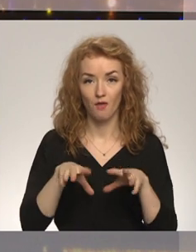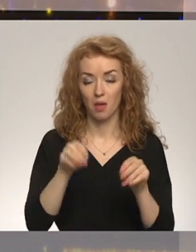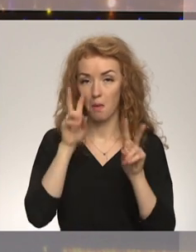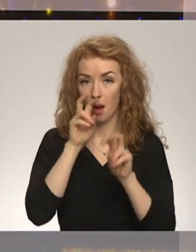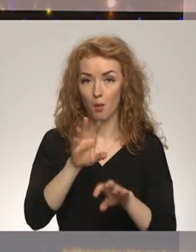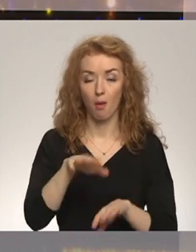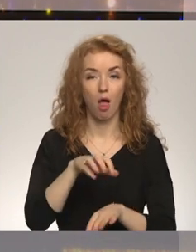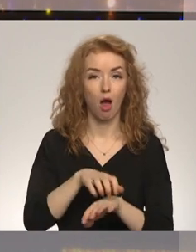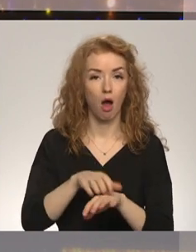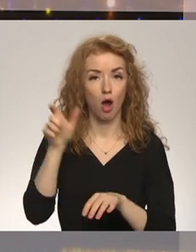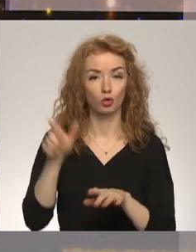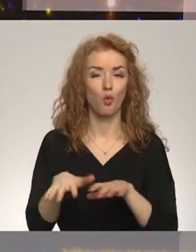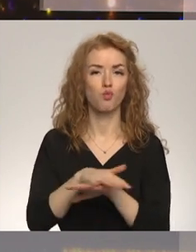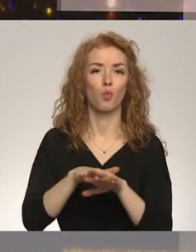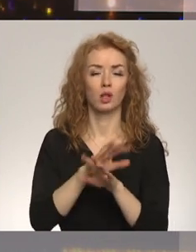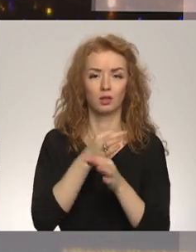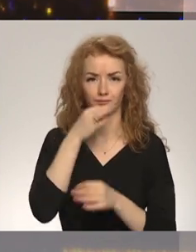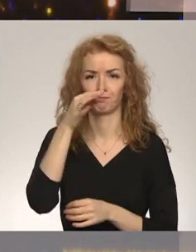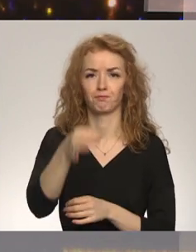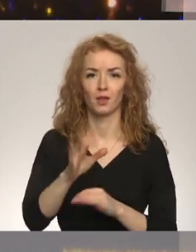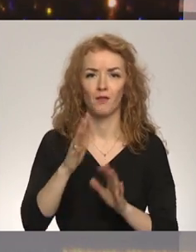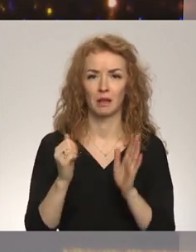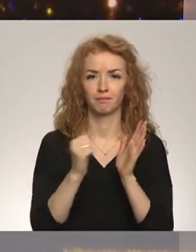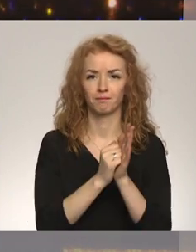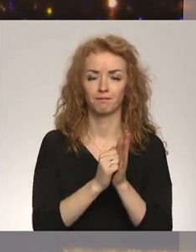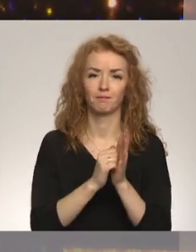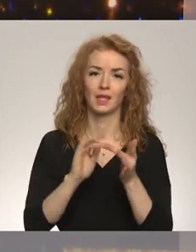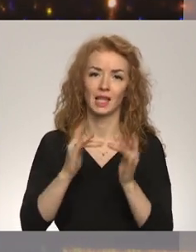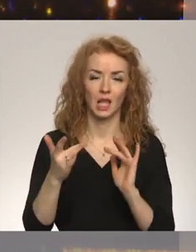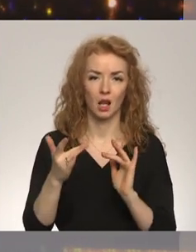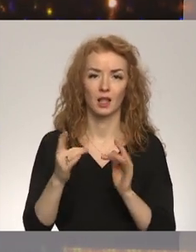pārbaudi par ārstu publiskiem izteikumiem vai ierakstiem sociālajos tīklos saistībā ar Covid.